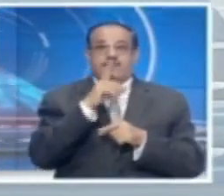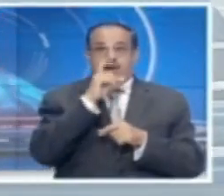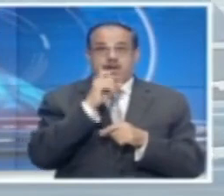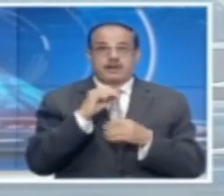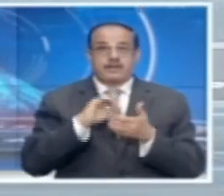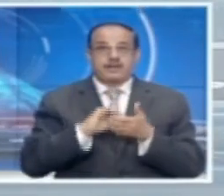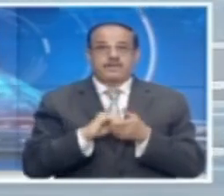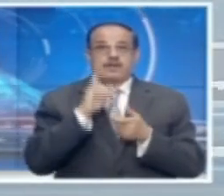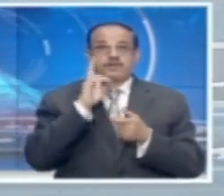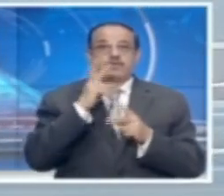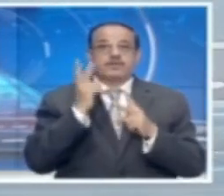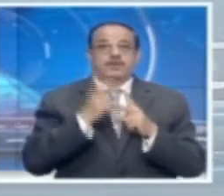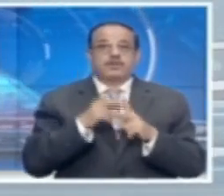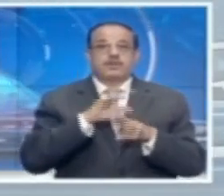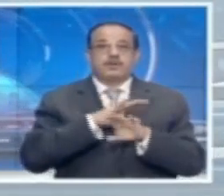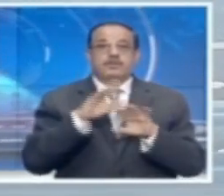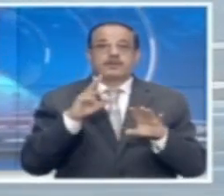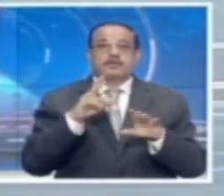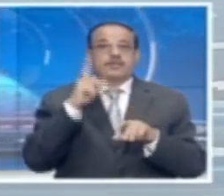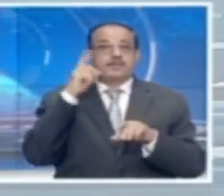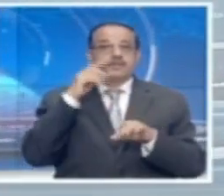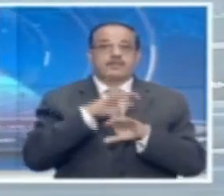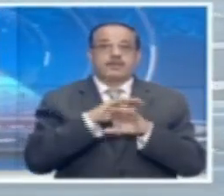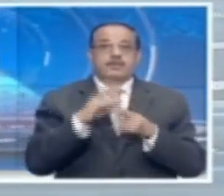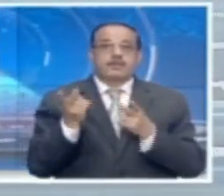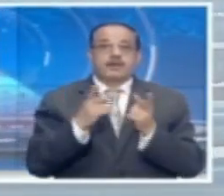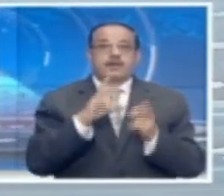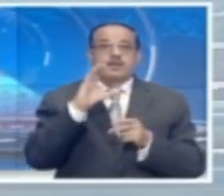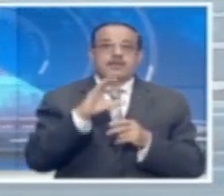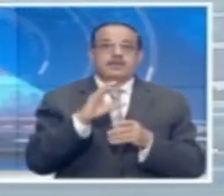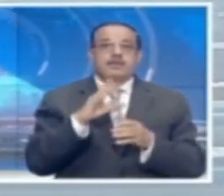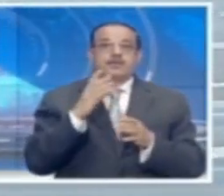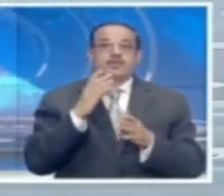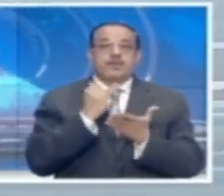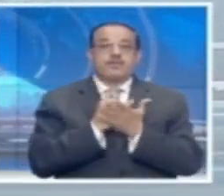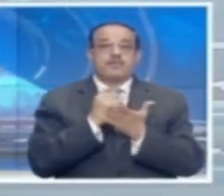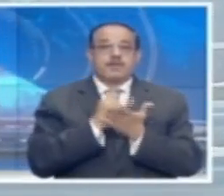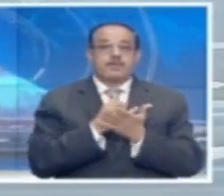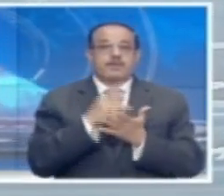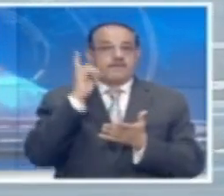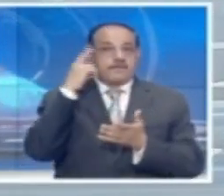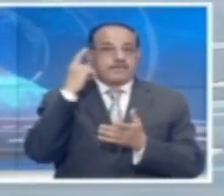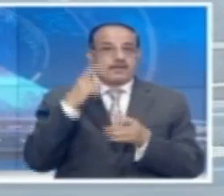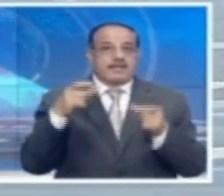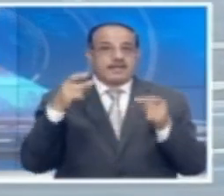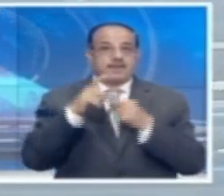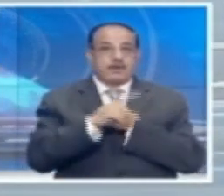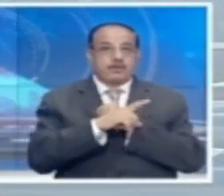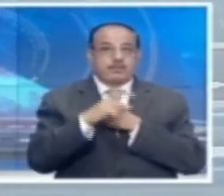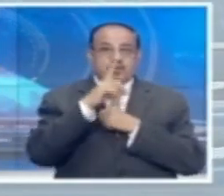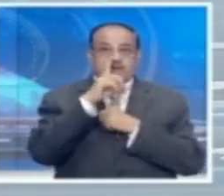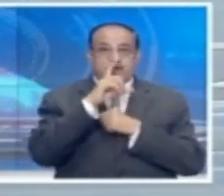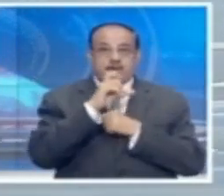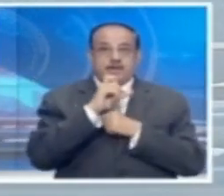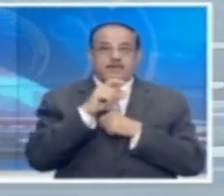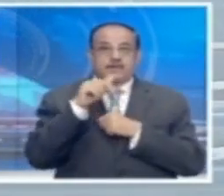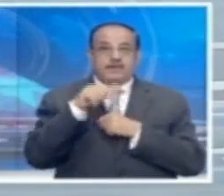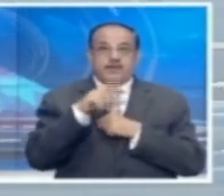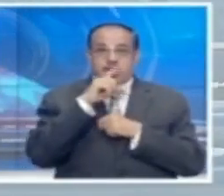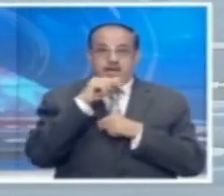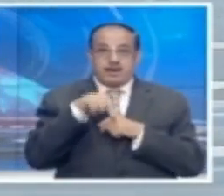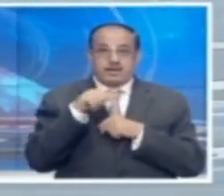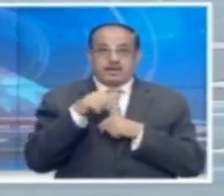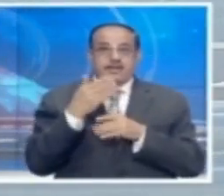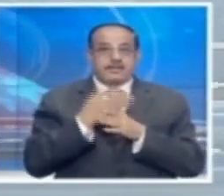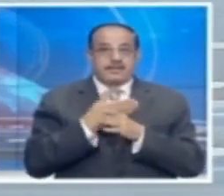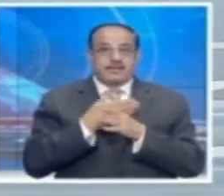للاتفاق على رؤية موحدة للتحرك الوطني الفلسطيني. ودعا سيادته الأمناء العامين للفصائل الفلسطينية للاجتماع